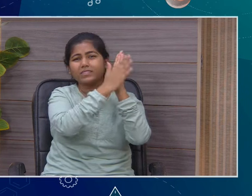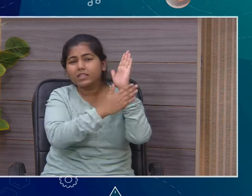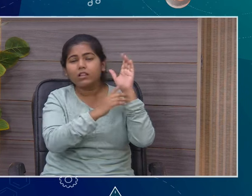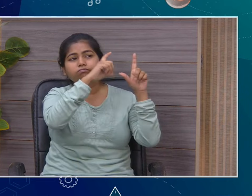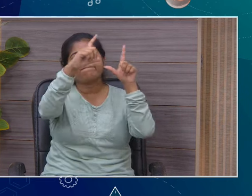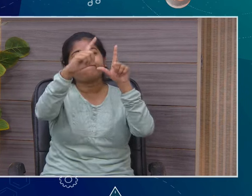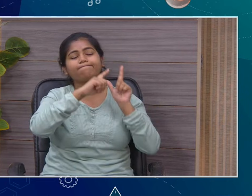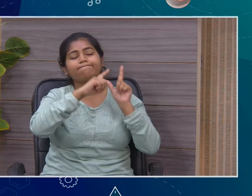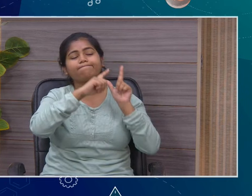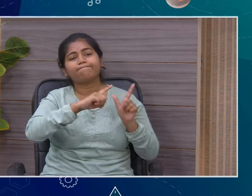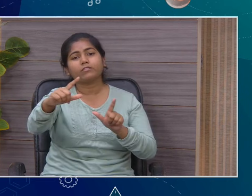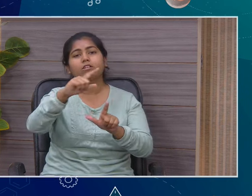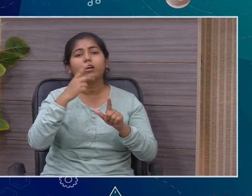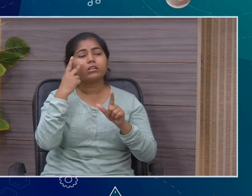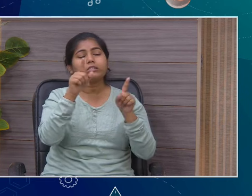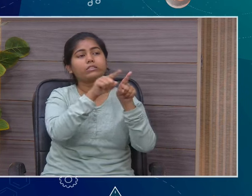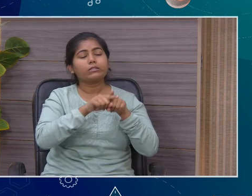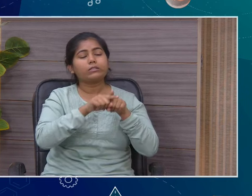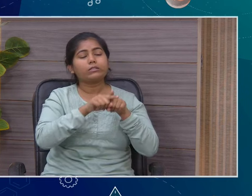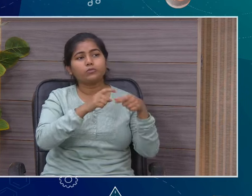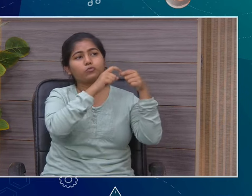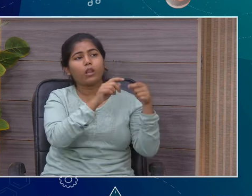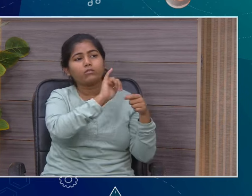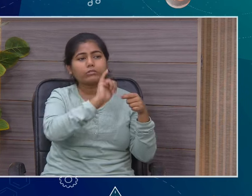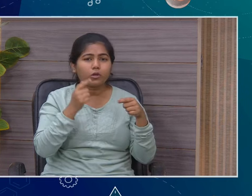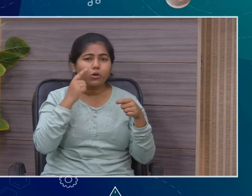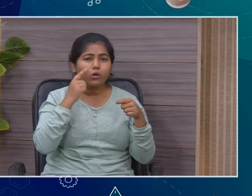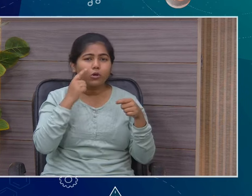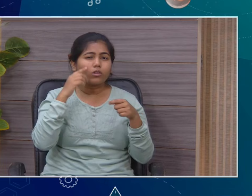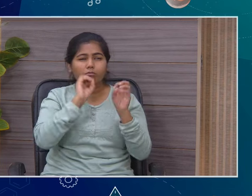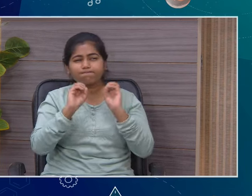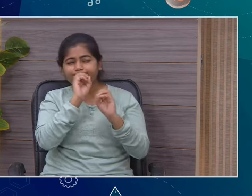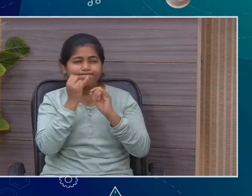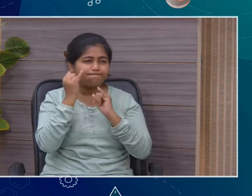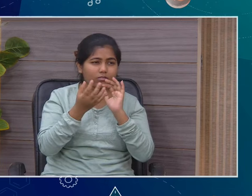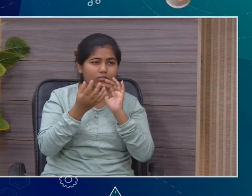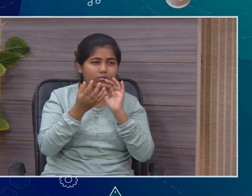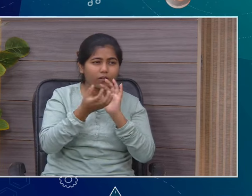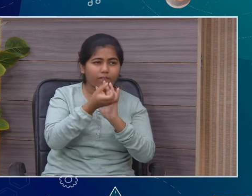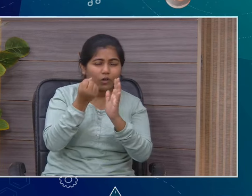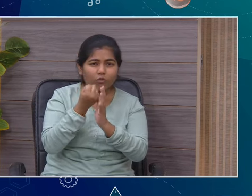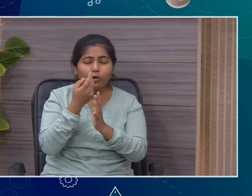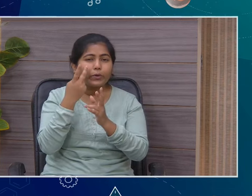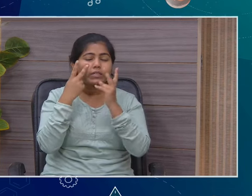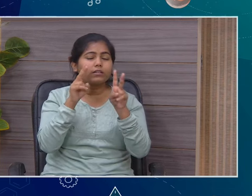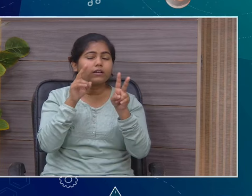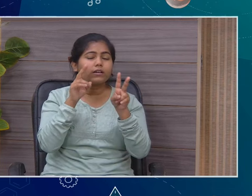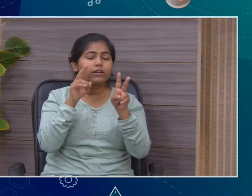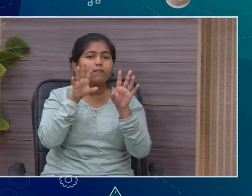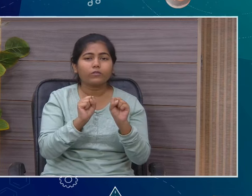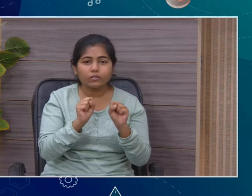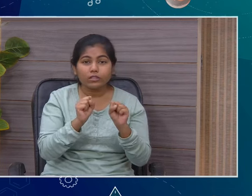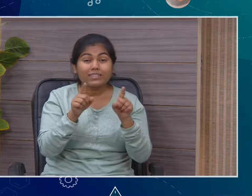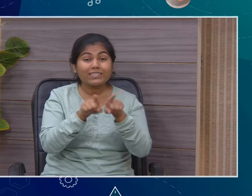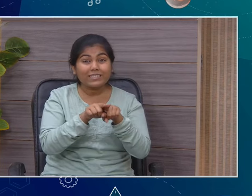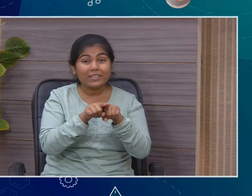एक जगह पर आ जाएं और उनकी जो ऑब्जर्वेशन थी वो बहुत ही कमाल की निकली उन्होंने देखा कि एक सिमिलर जो